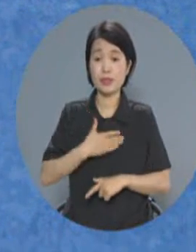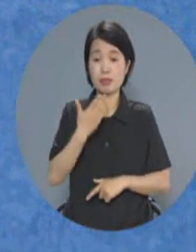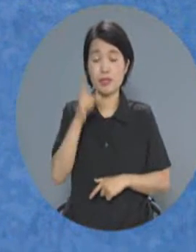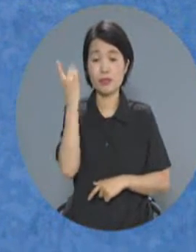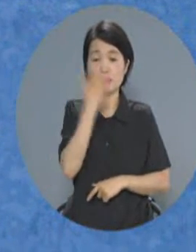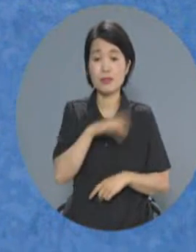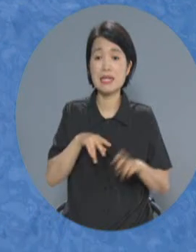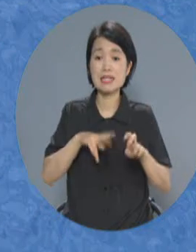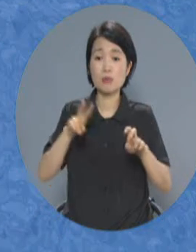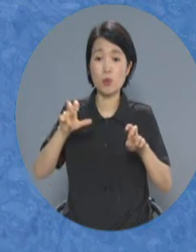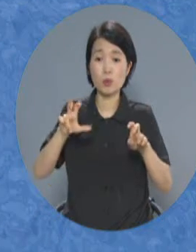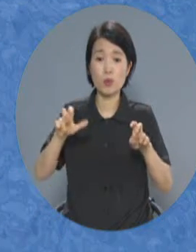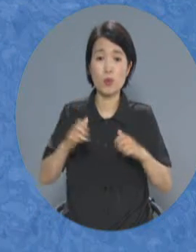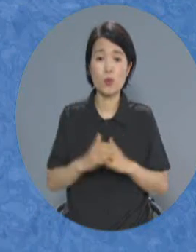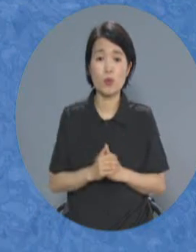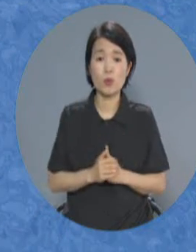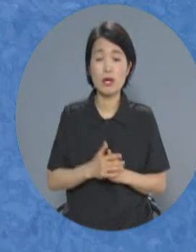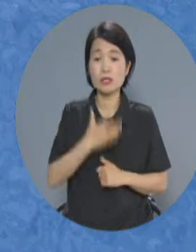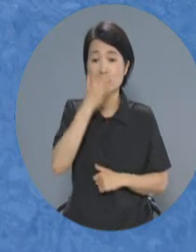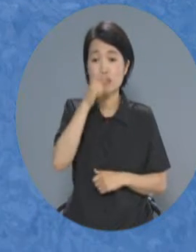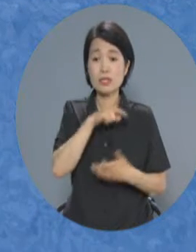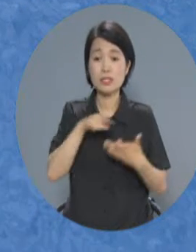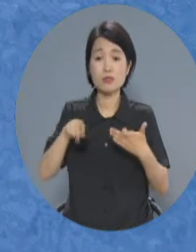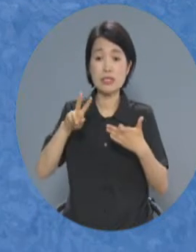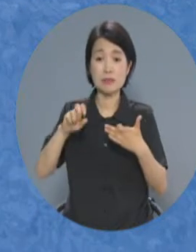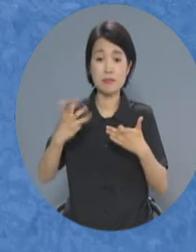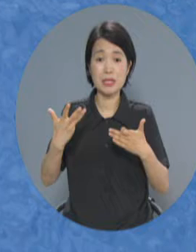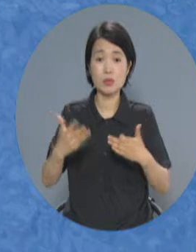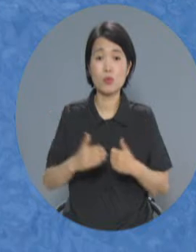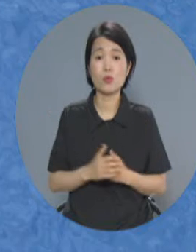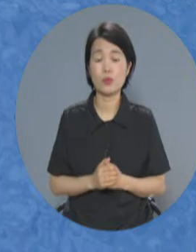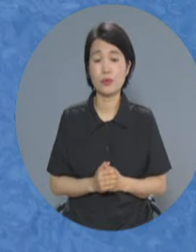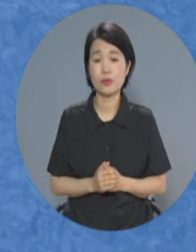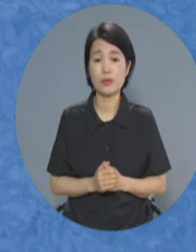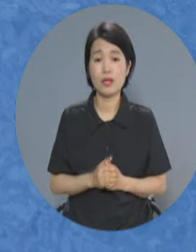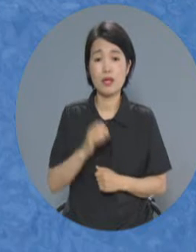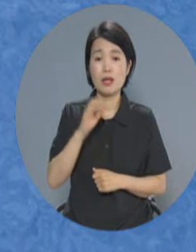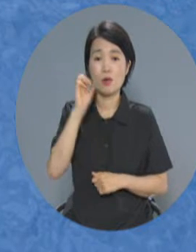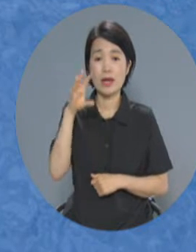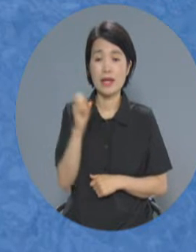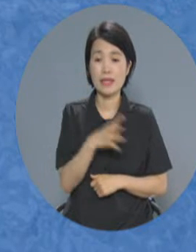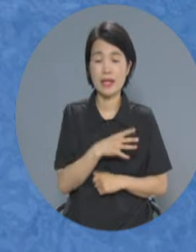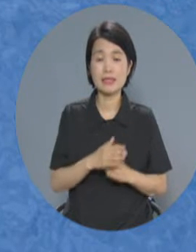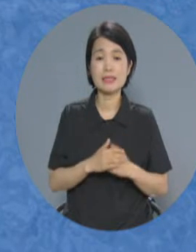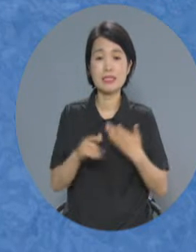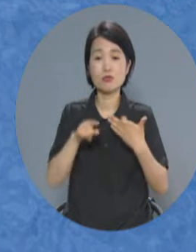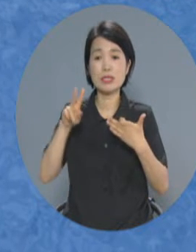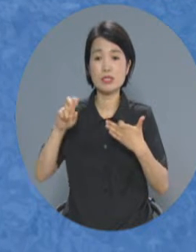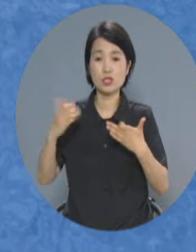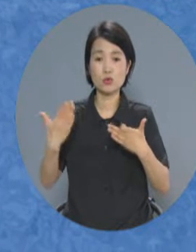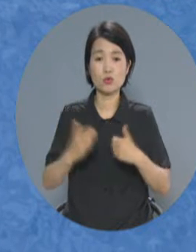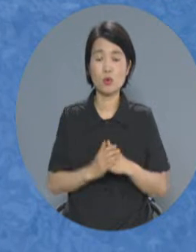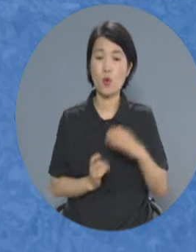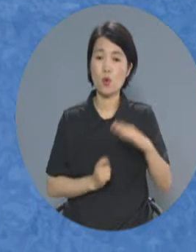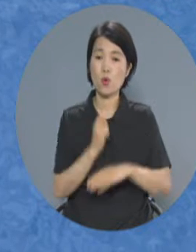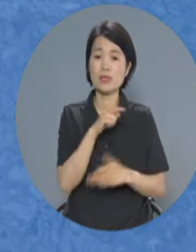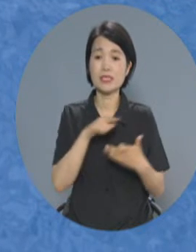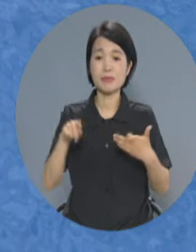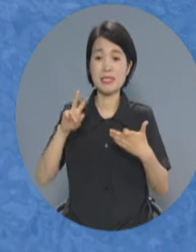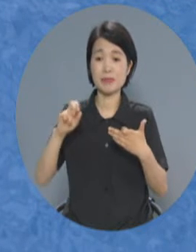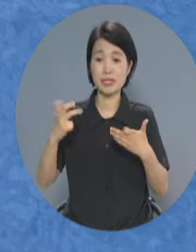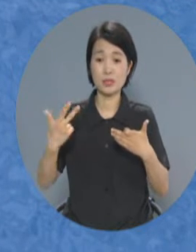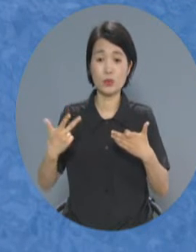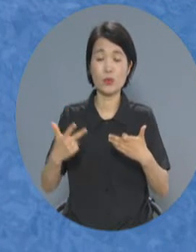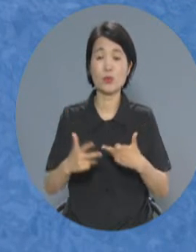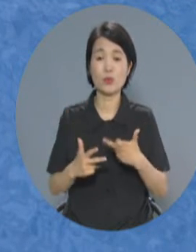여수가 20에서 25도 순천 29 에서 28도 강 양은 싶고 에서 29 도공은 17 에서